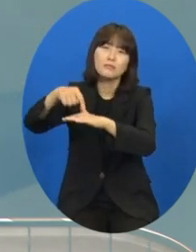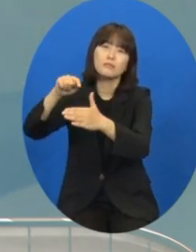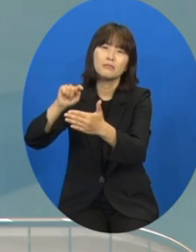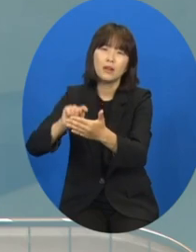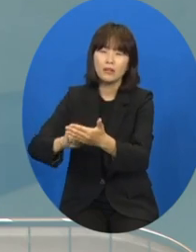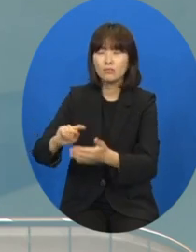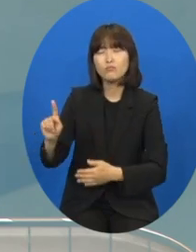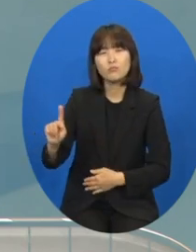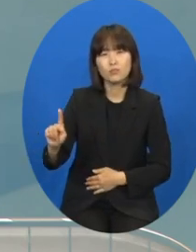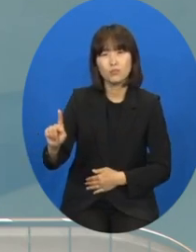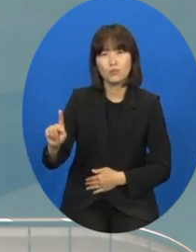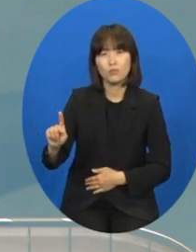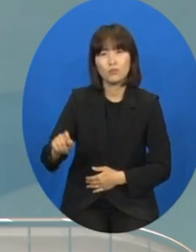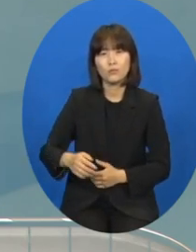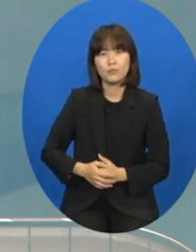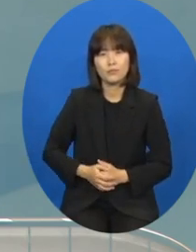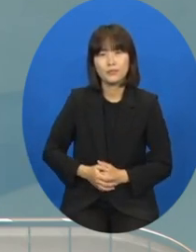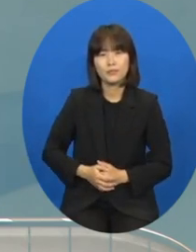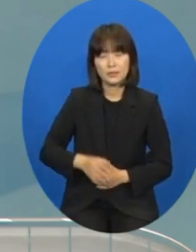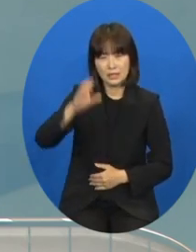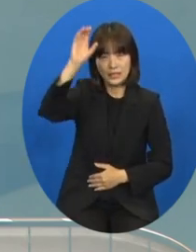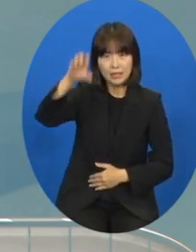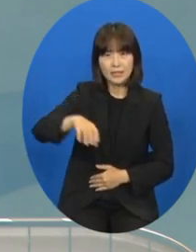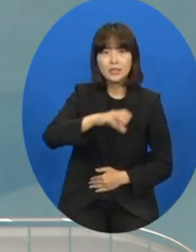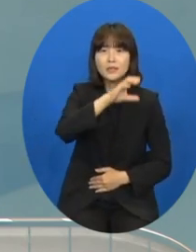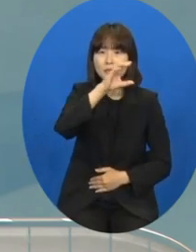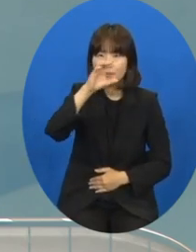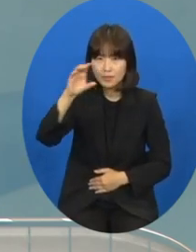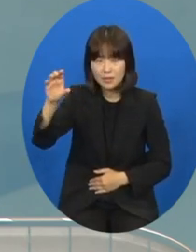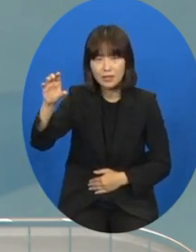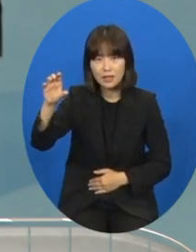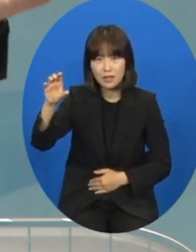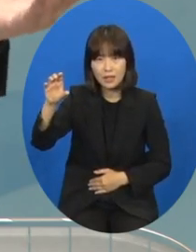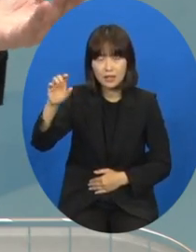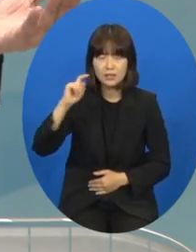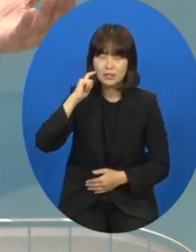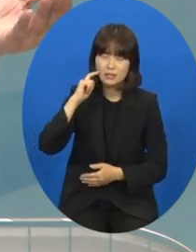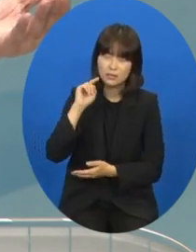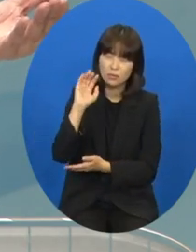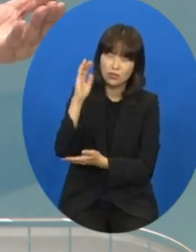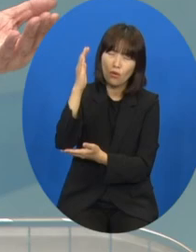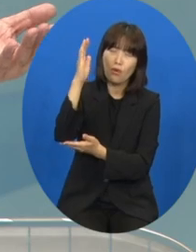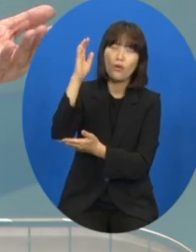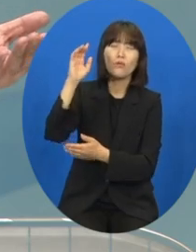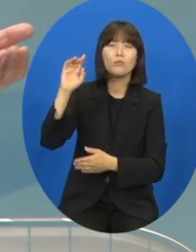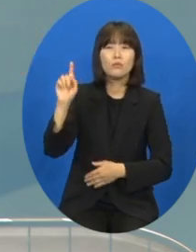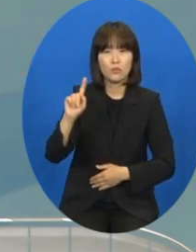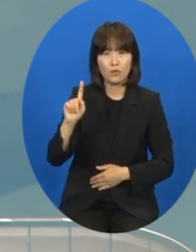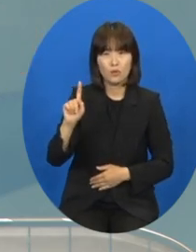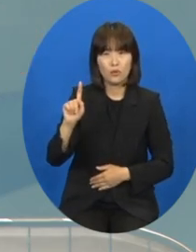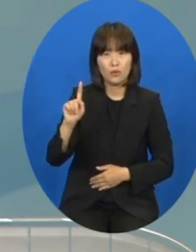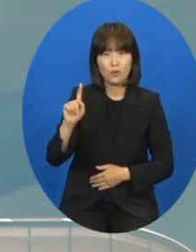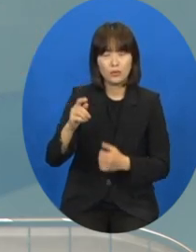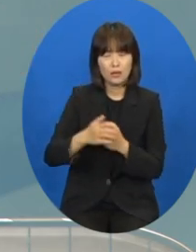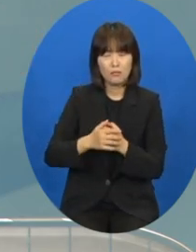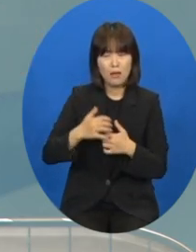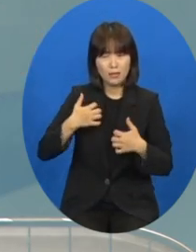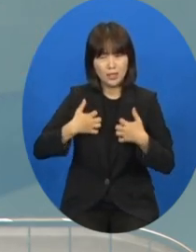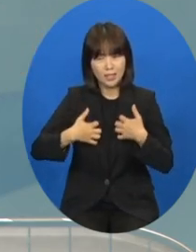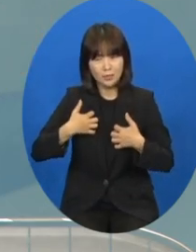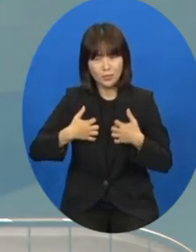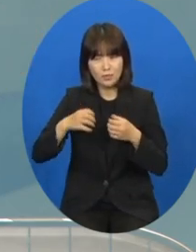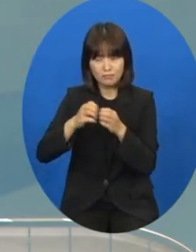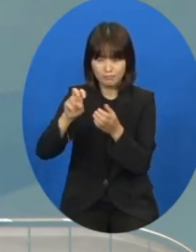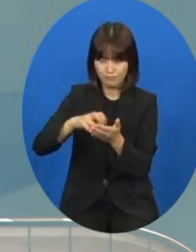뭘까? 도대체 십자가의 그 영광이 무엇이길래 이렇게 되는 것일까요?